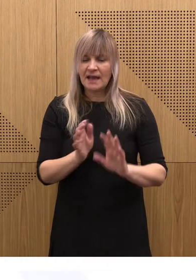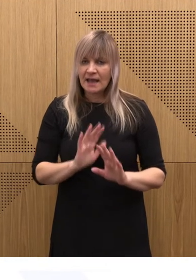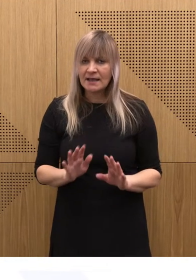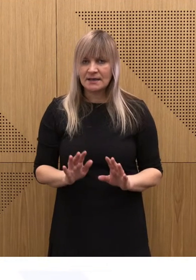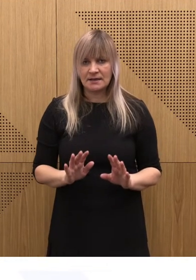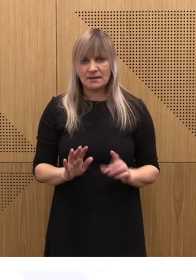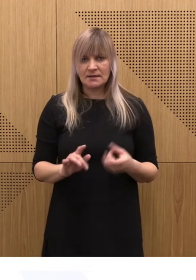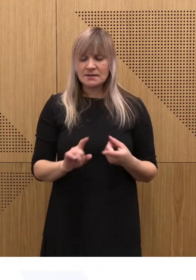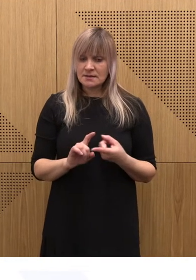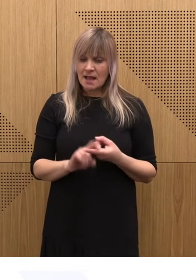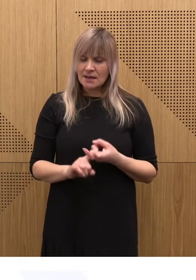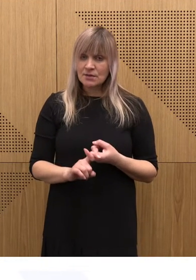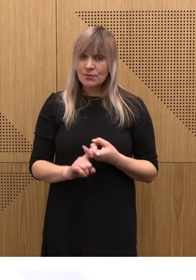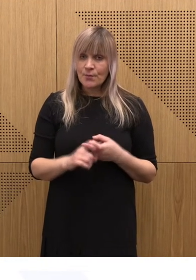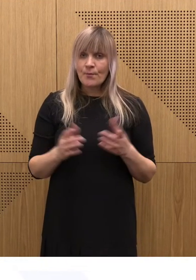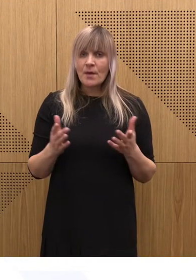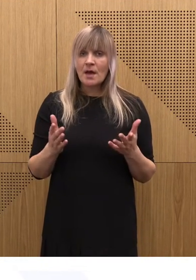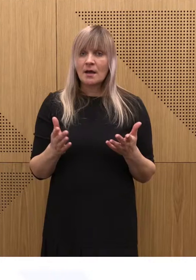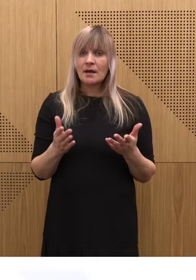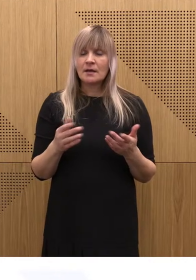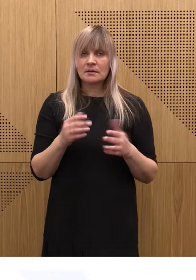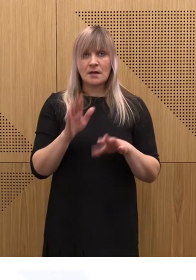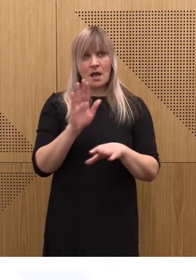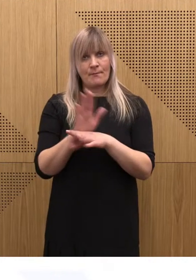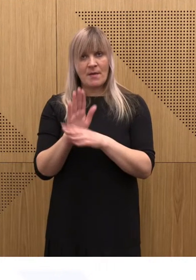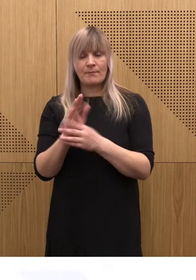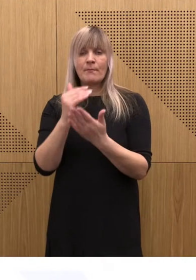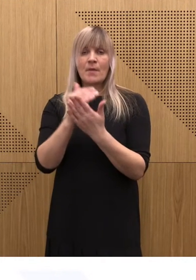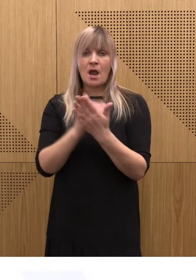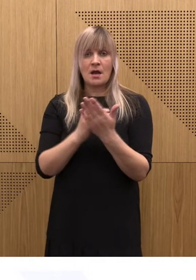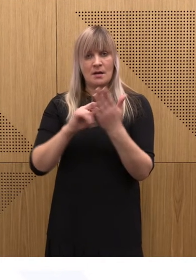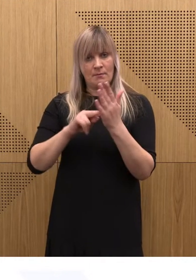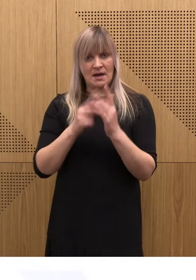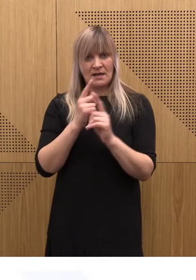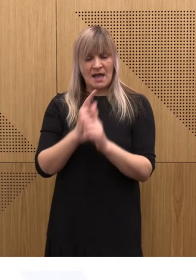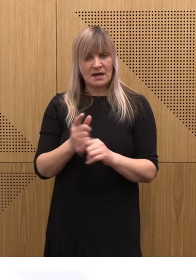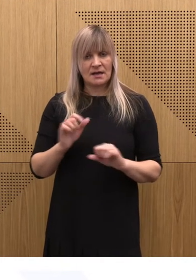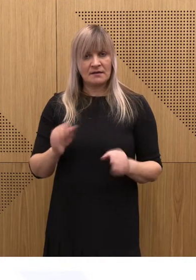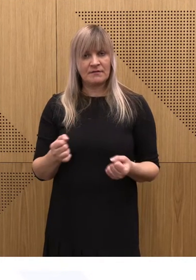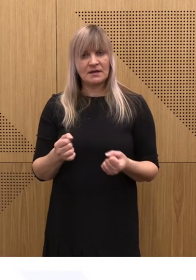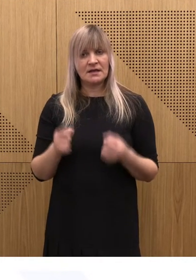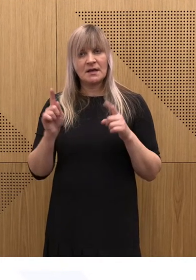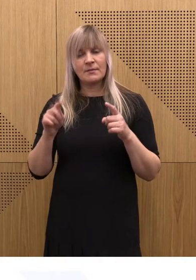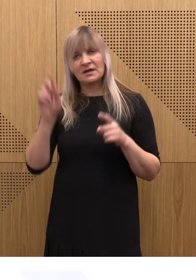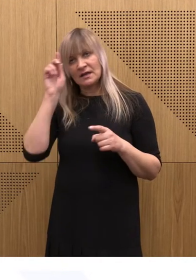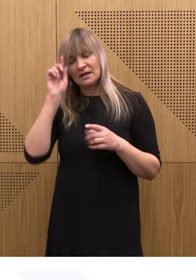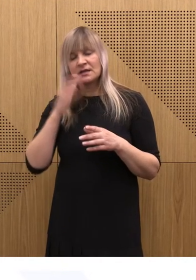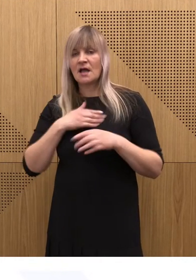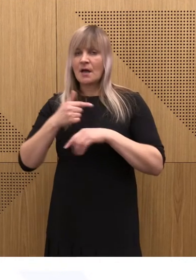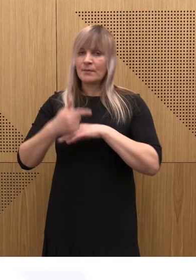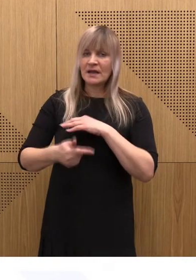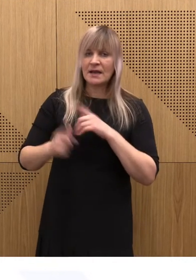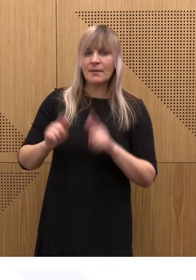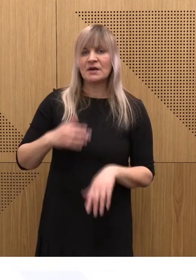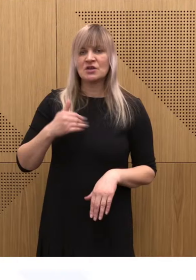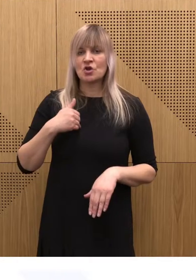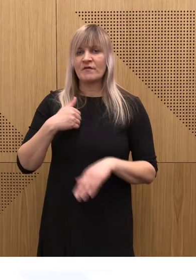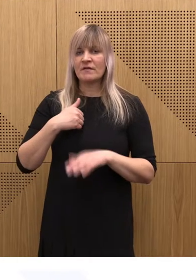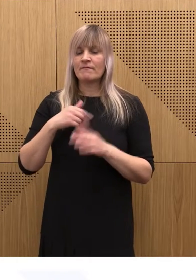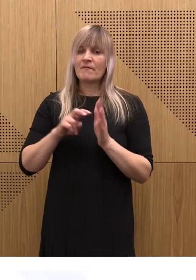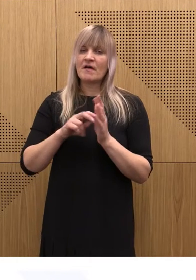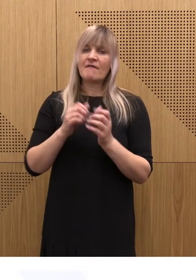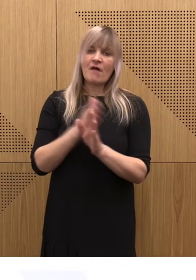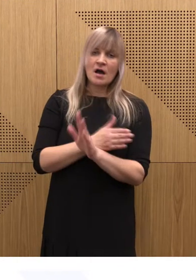soovivad alguses saada nii-öelda ette nähtud, öeldakse pro rata koguseid või tahavad mõned osasid hiljem, osasid varem, mingil põhjusel